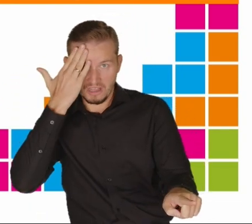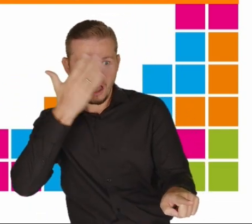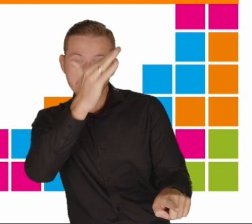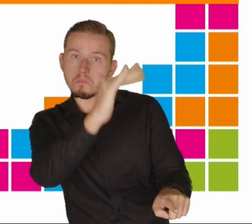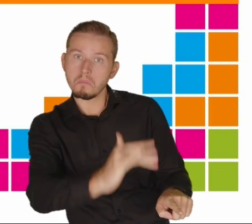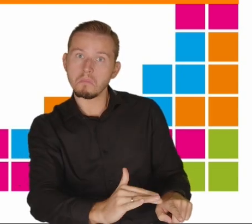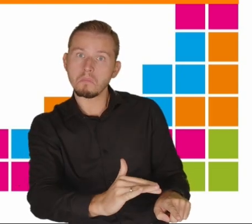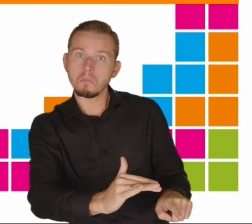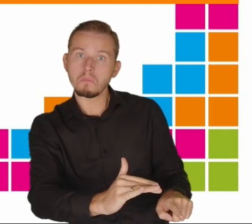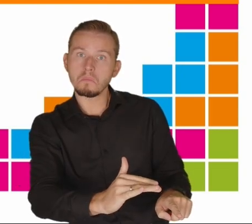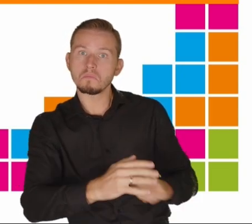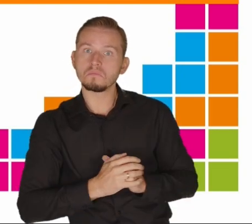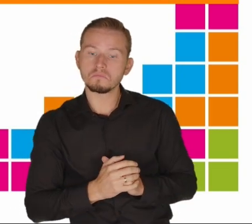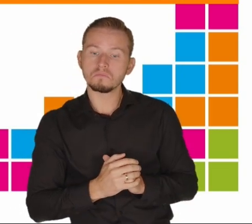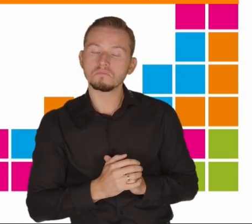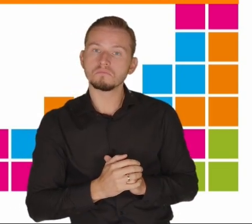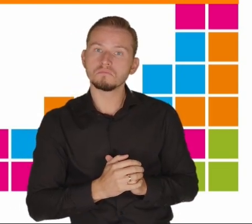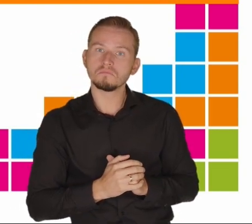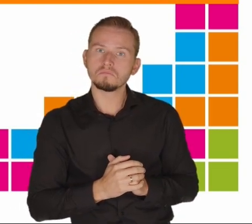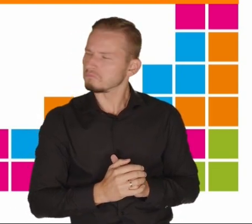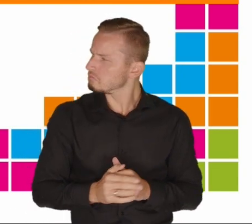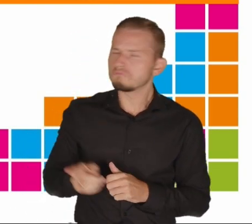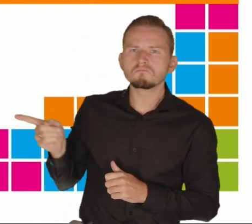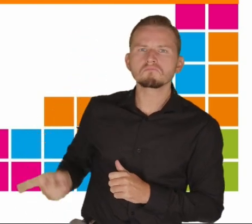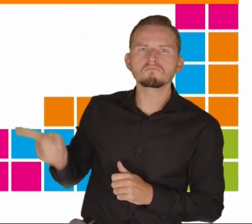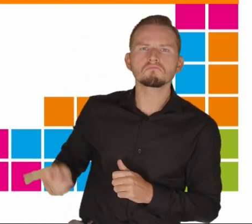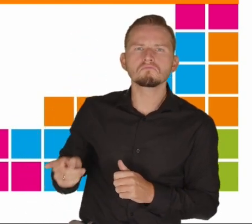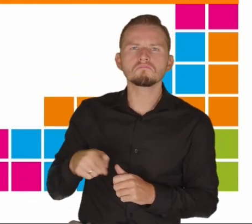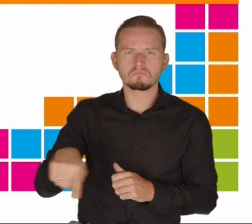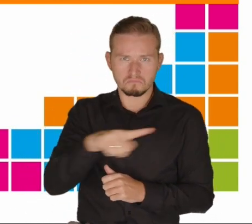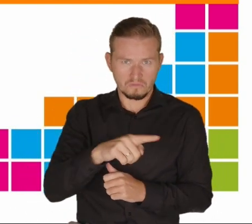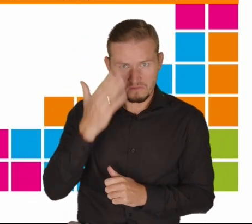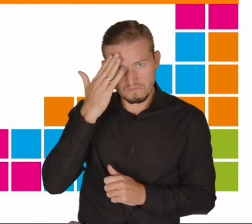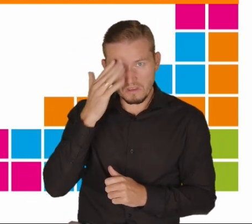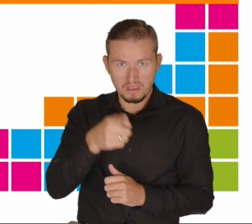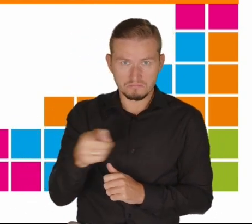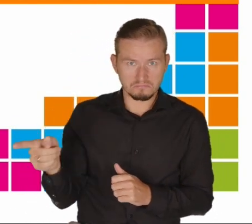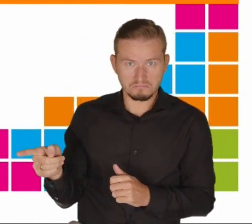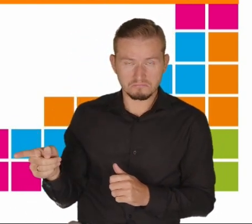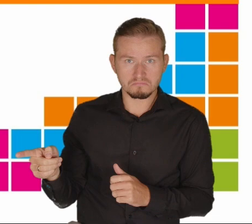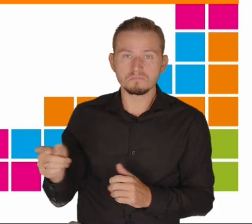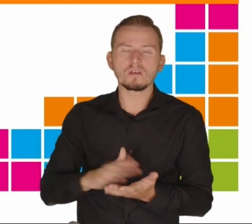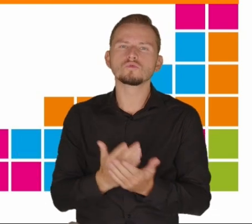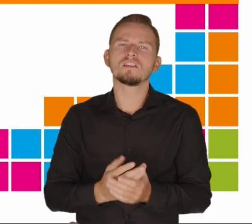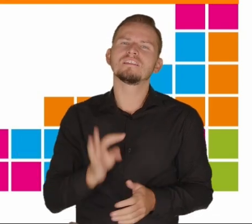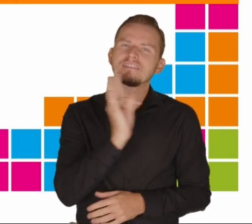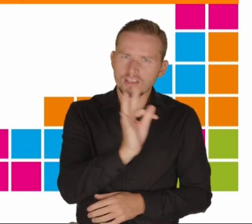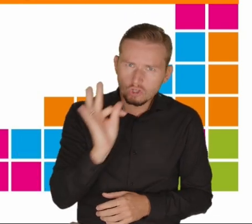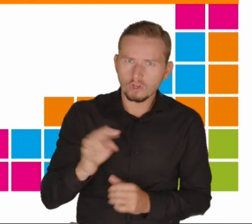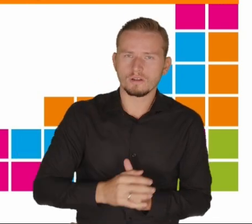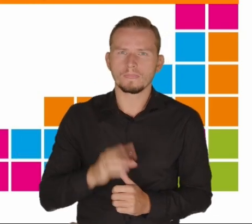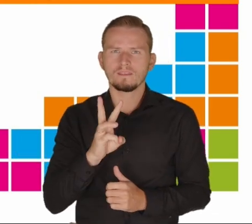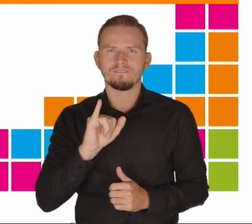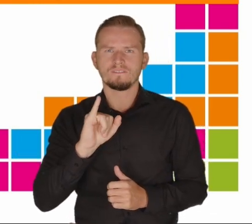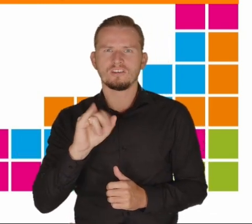których słyszeliście? Czy, bo mamy, już nie czytam tych pierwszych, tylko mamy tak, TikTok,